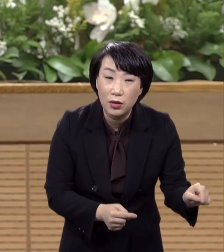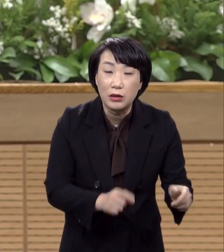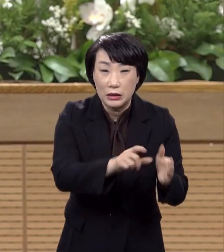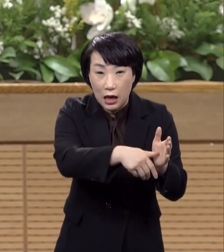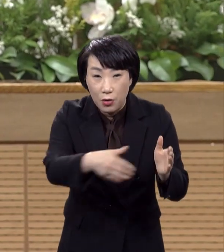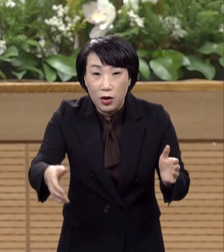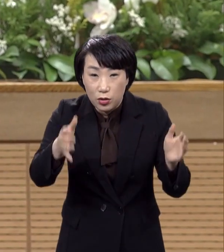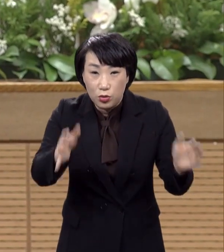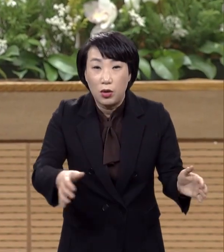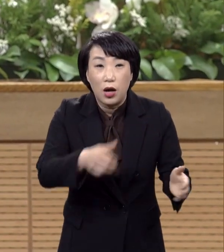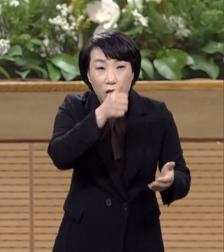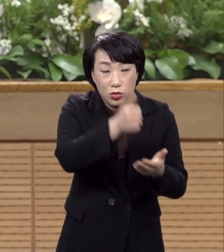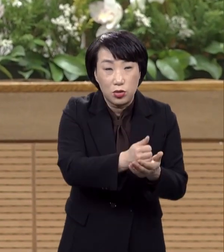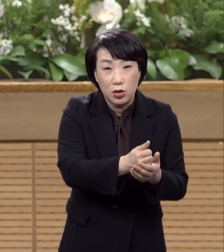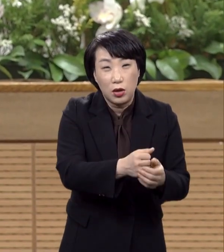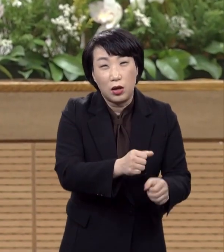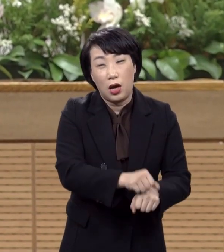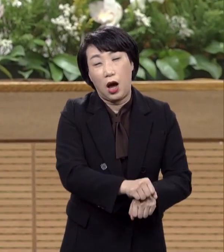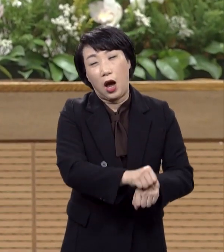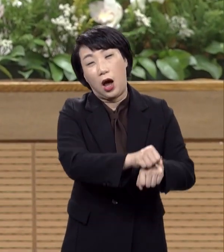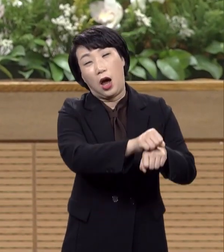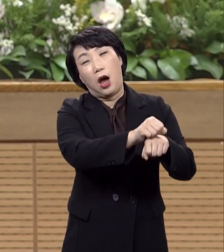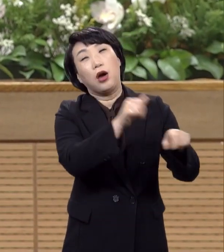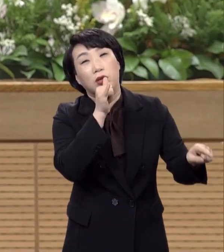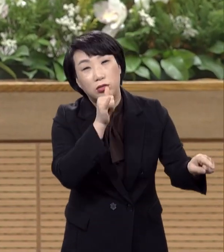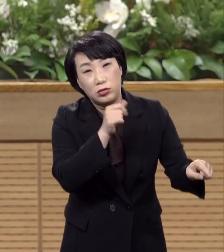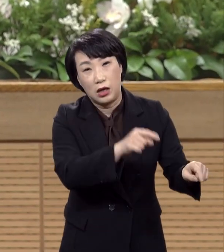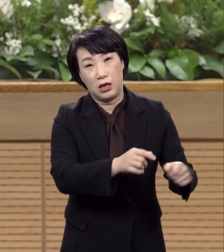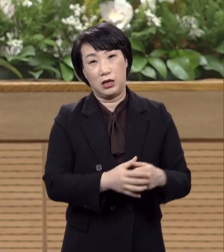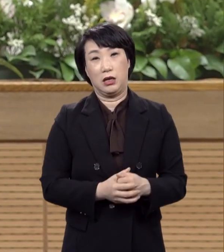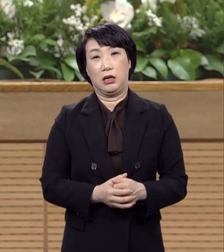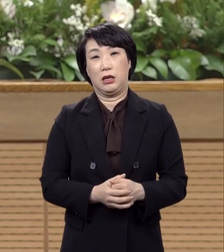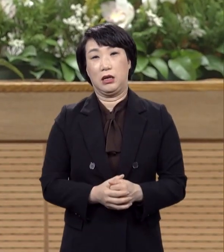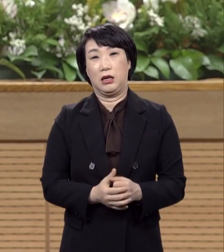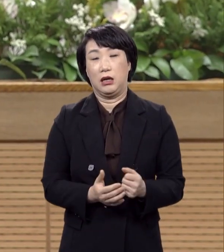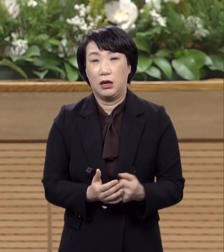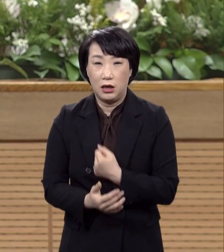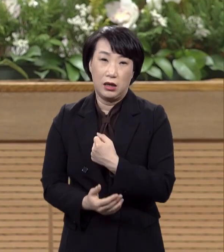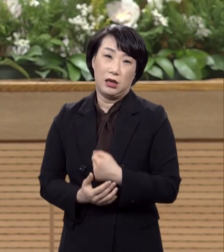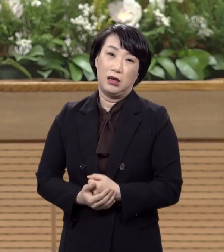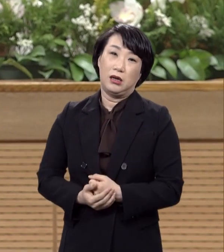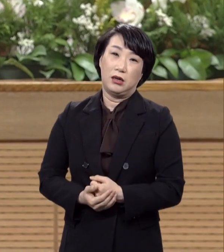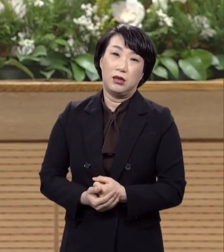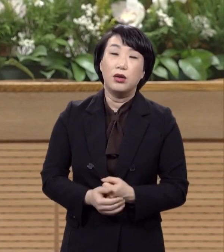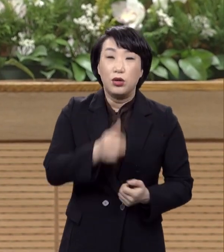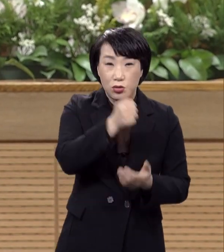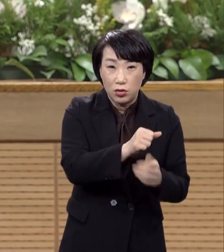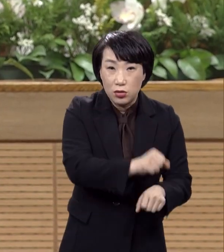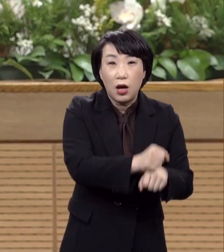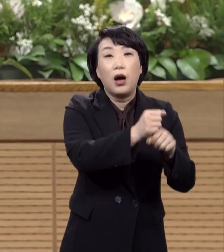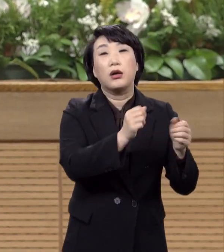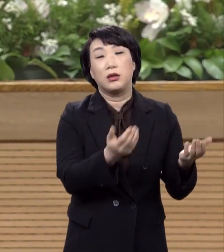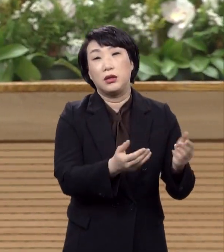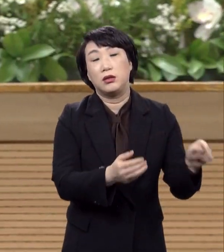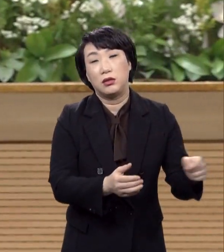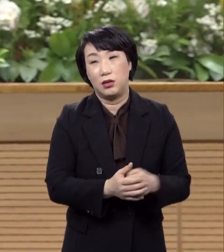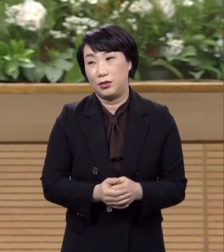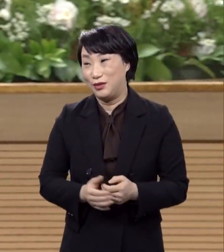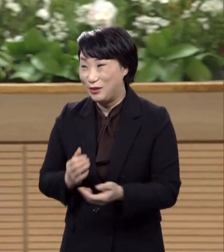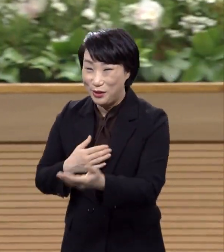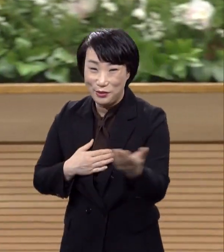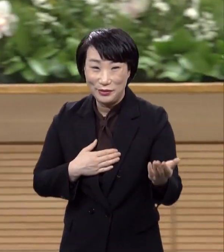세월 속에 죄를 계속 적재해 쌓아놓고 간다는 얘기예요. 쌓아놓고 간다. 응?